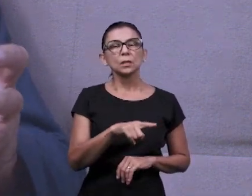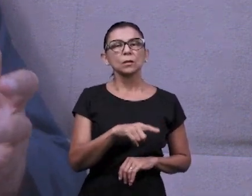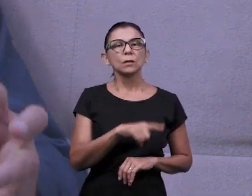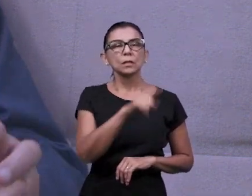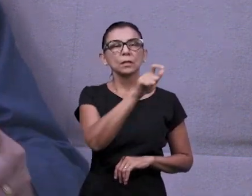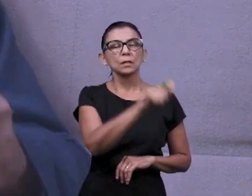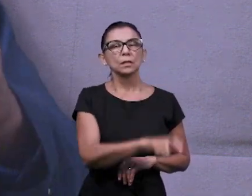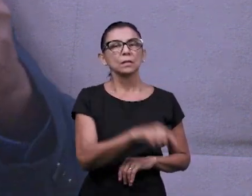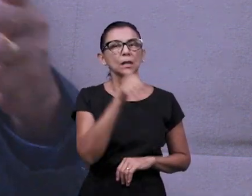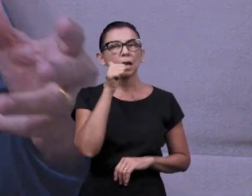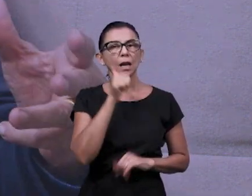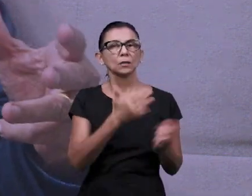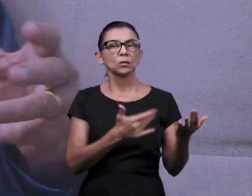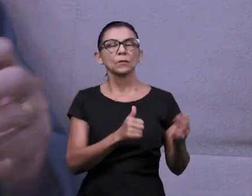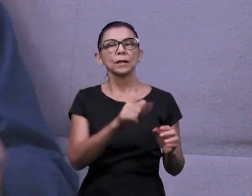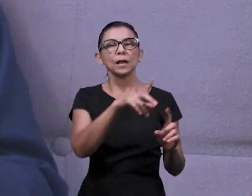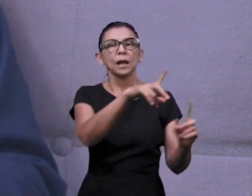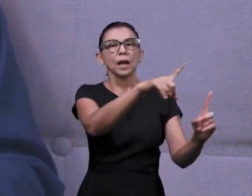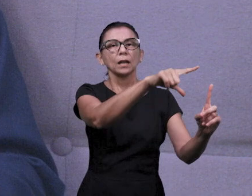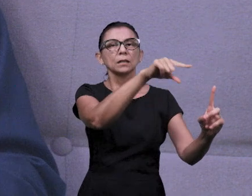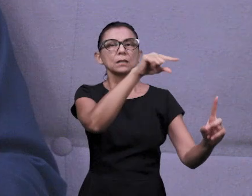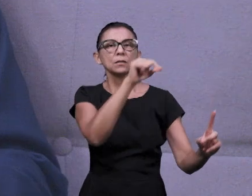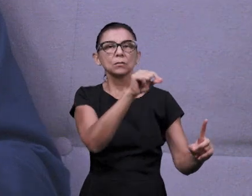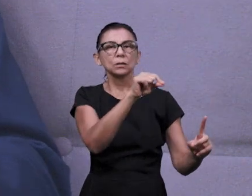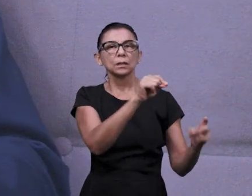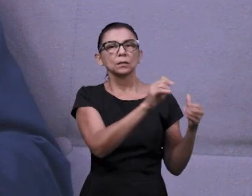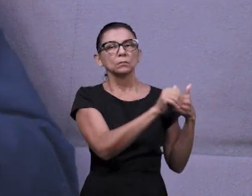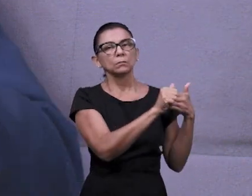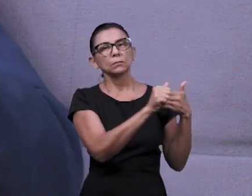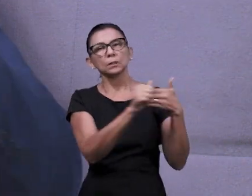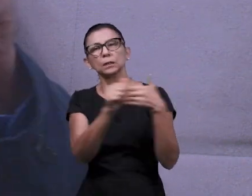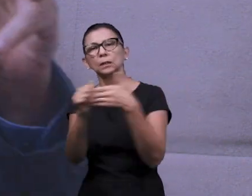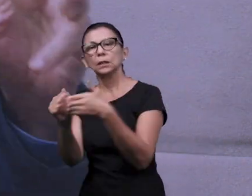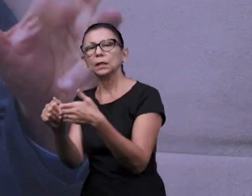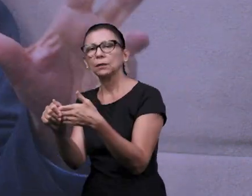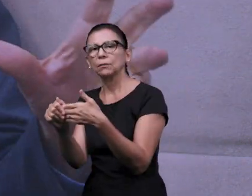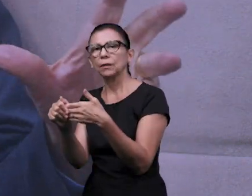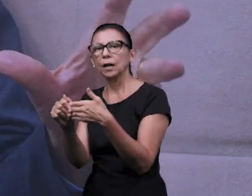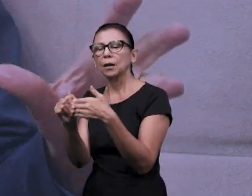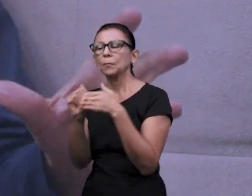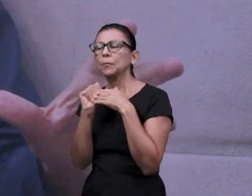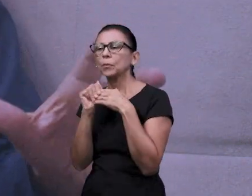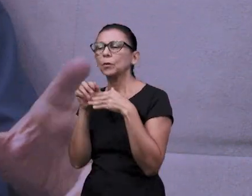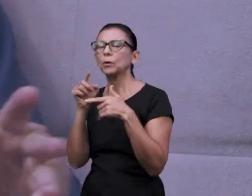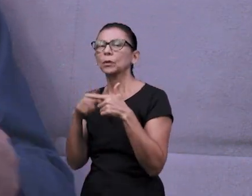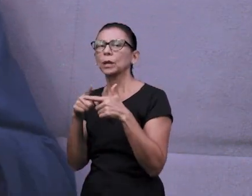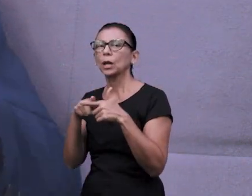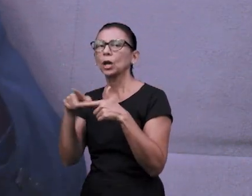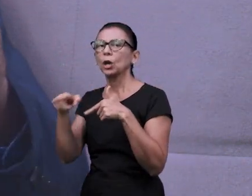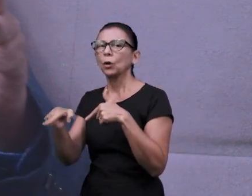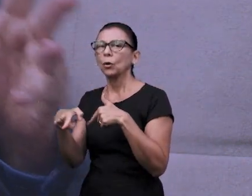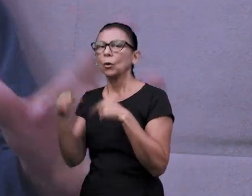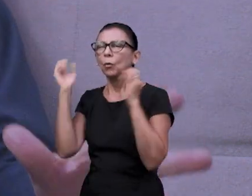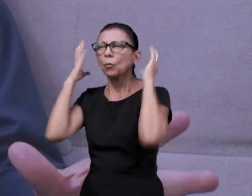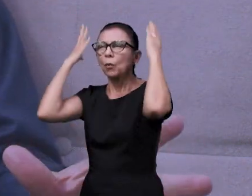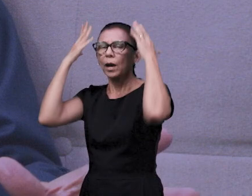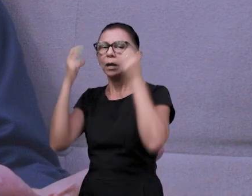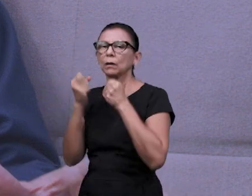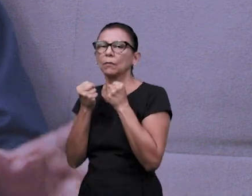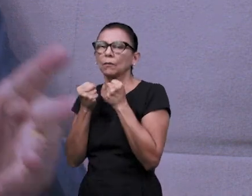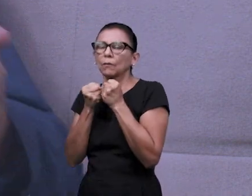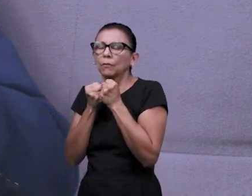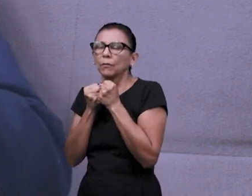été choisie pour rester à côté de lui. Et la Bible dit pour réchauffer le roi.